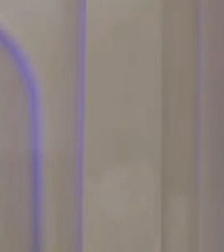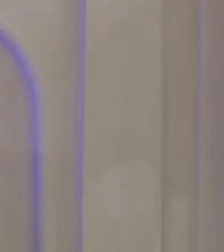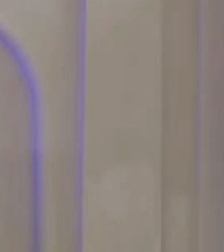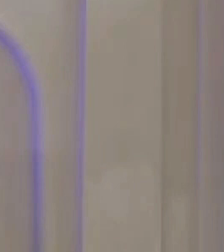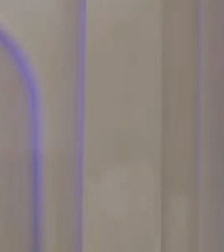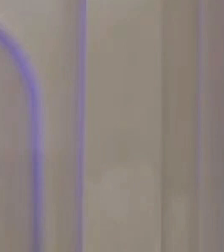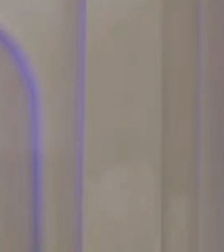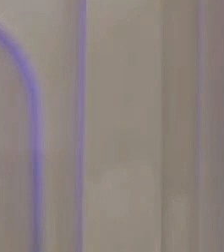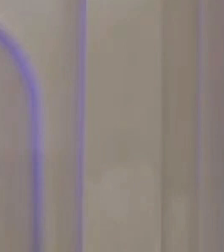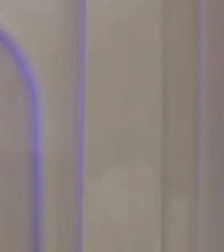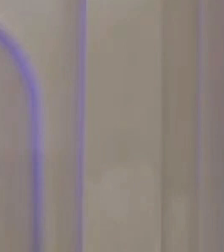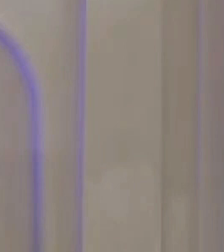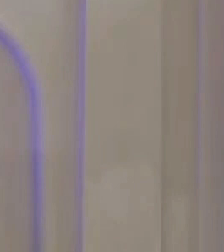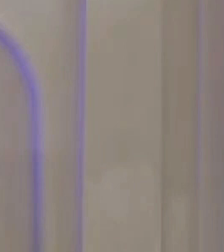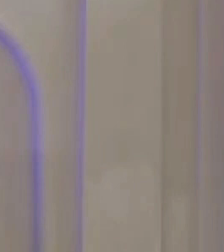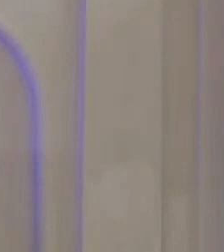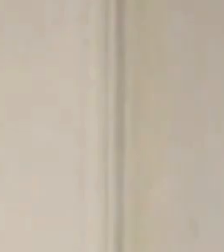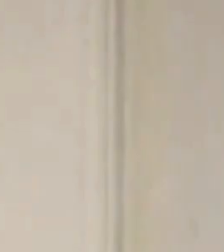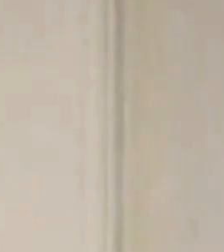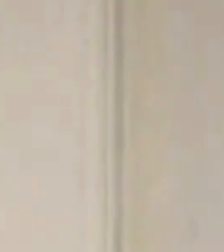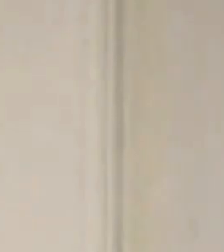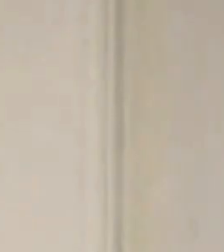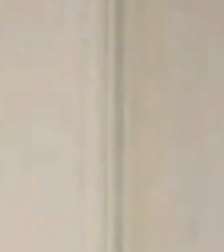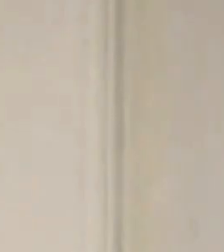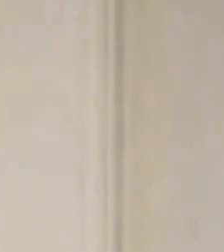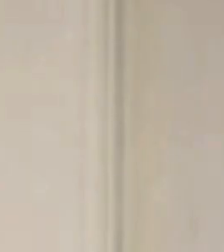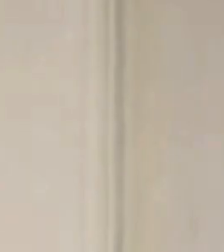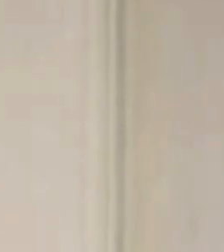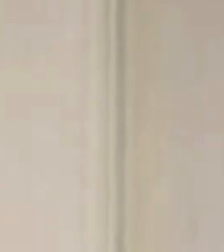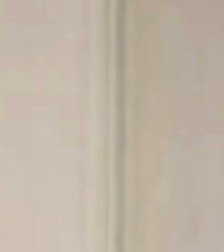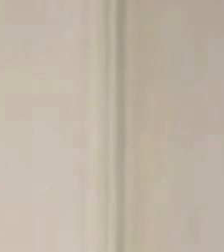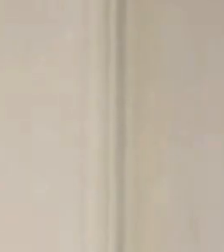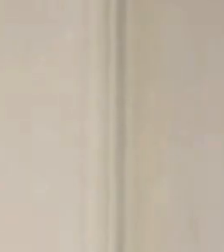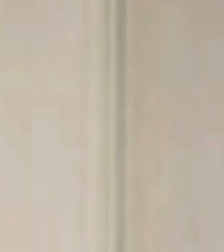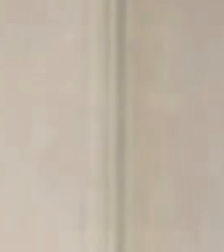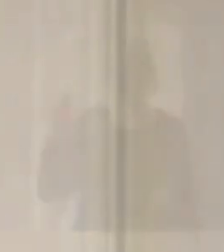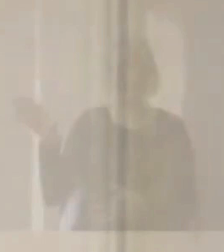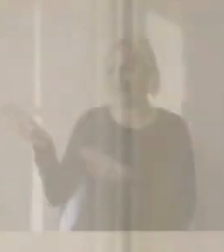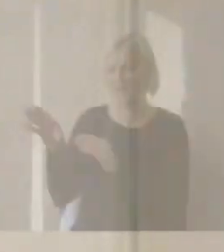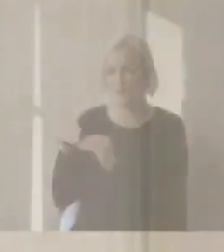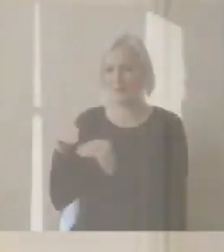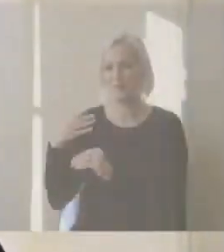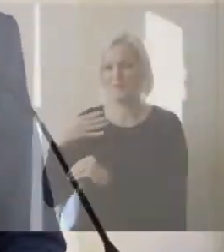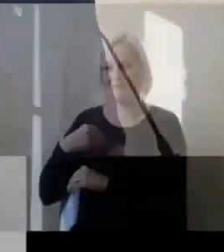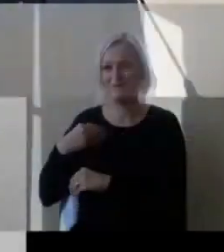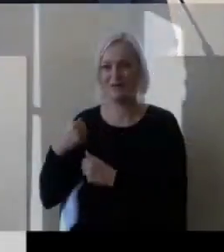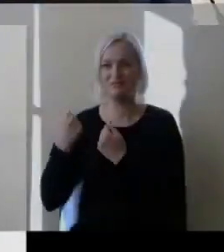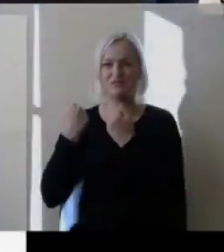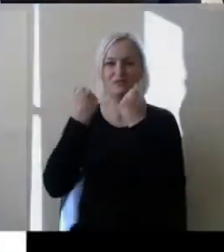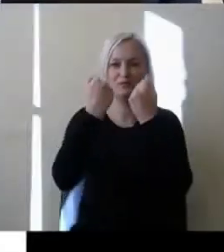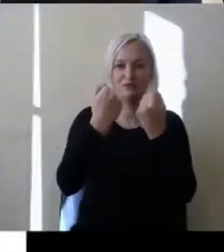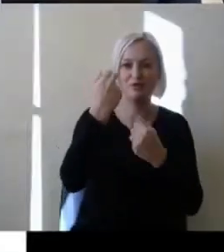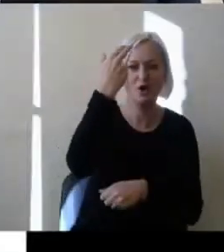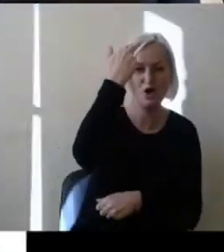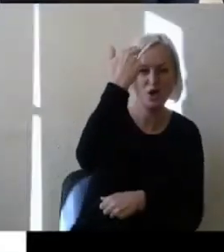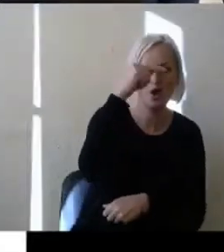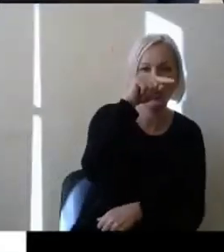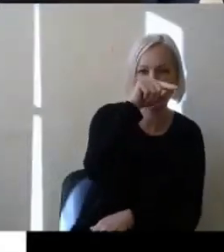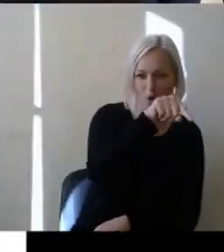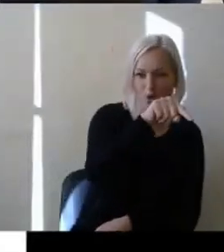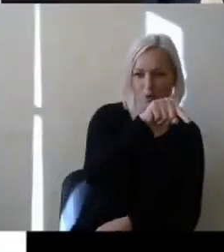žinot, mes čia su Egle Lumenskaitė, kai važiavom iš Vilniaus į Kauną ir galvojom, kur čia mes važiuojam. Kokia čia